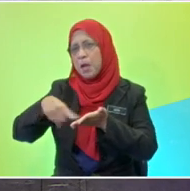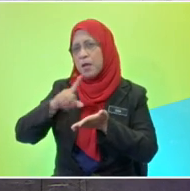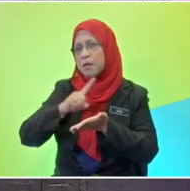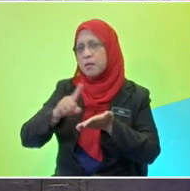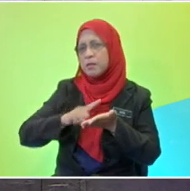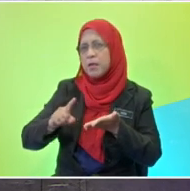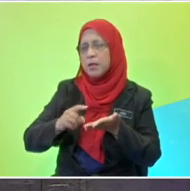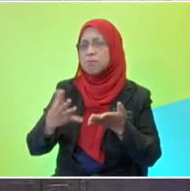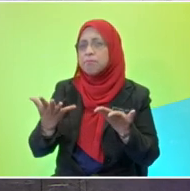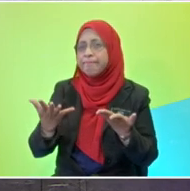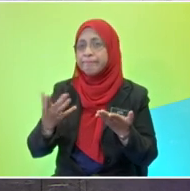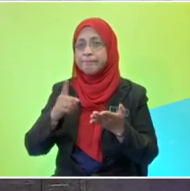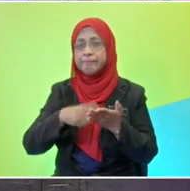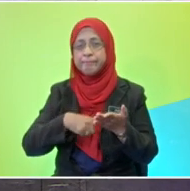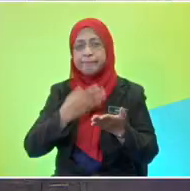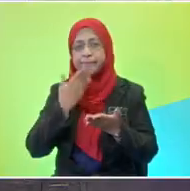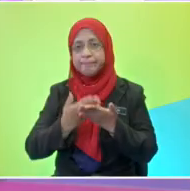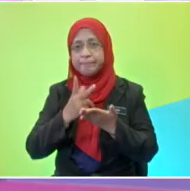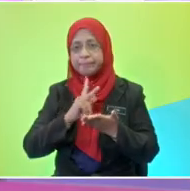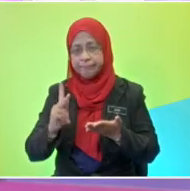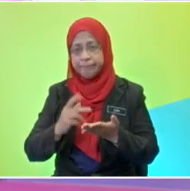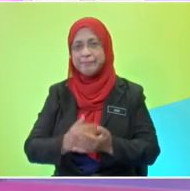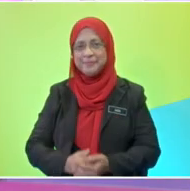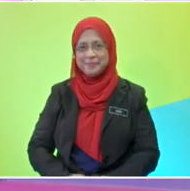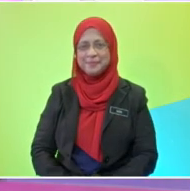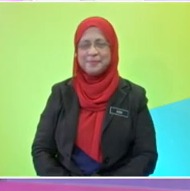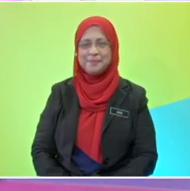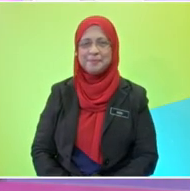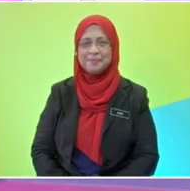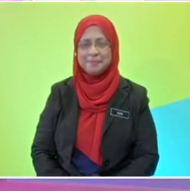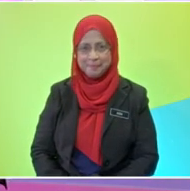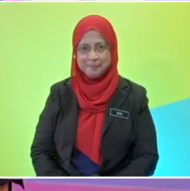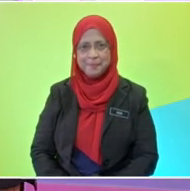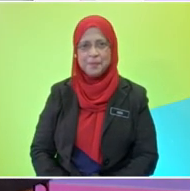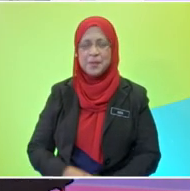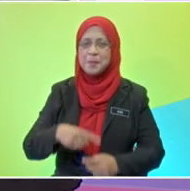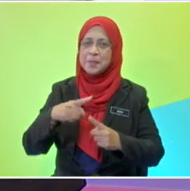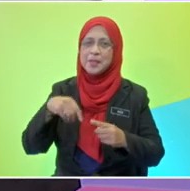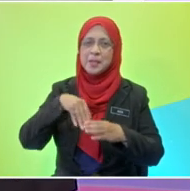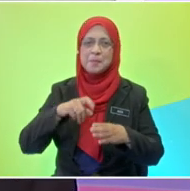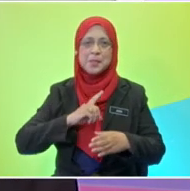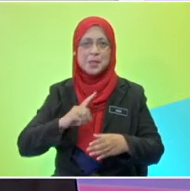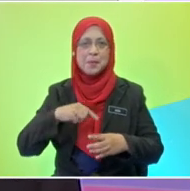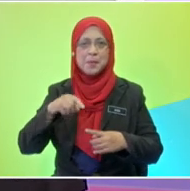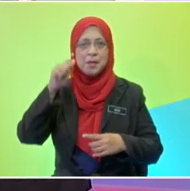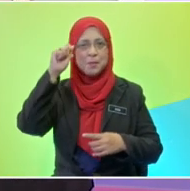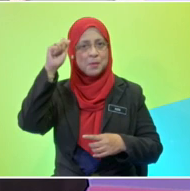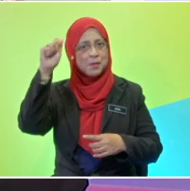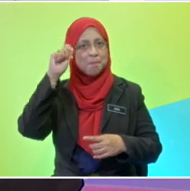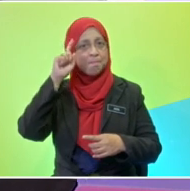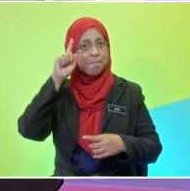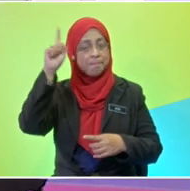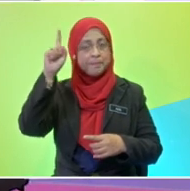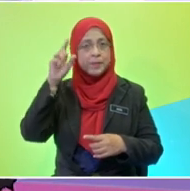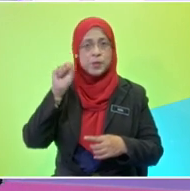yang menarik dan sangat tertarik untuk saya jawab Islam bila Allah Subhanahu Wa Ta'ala